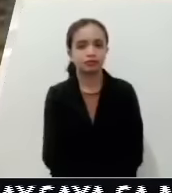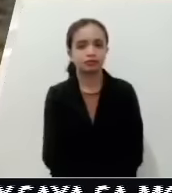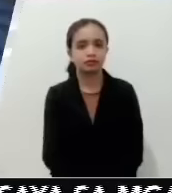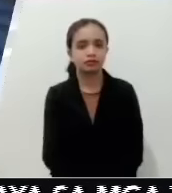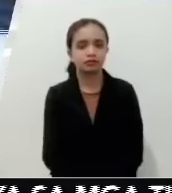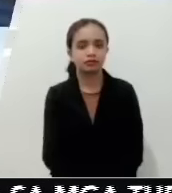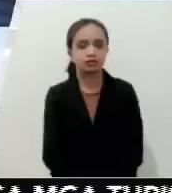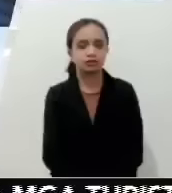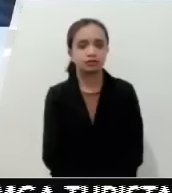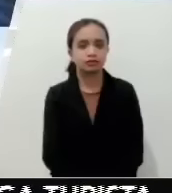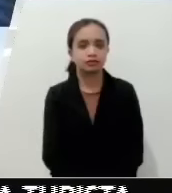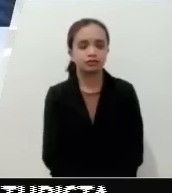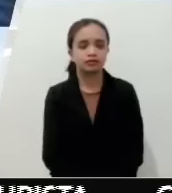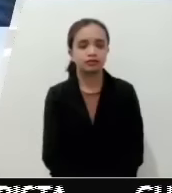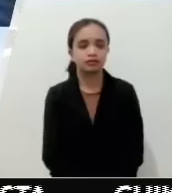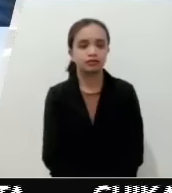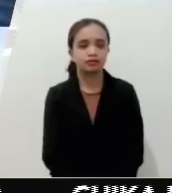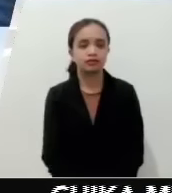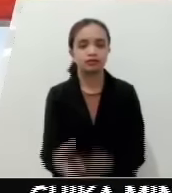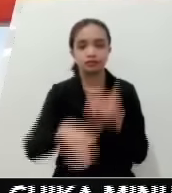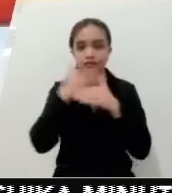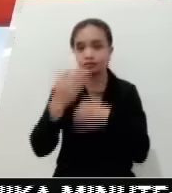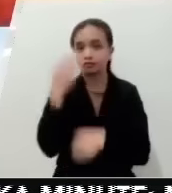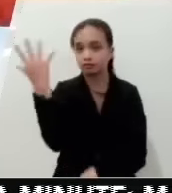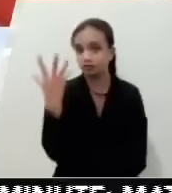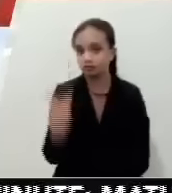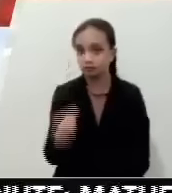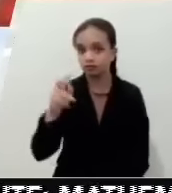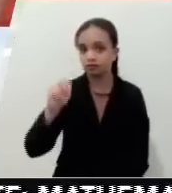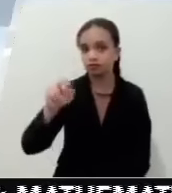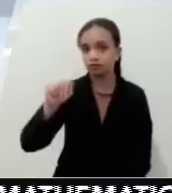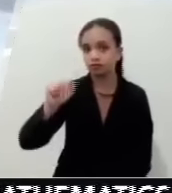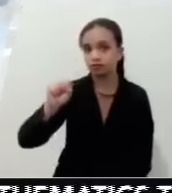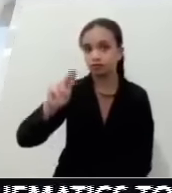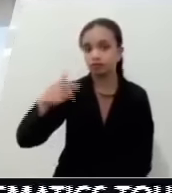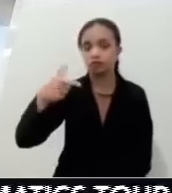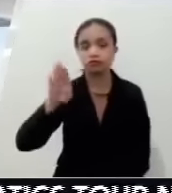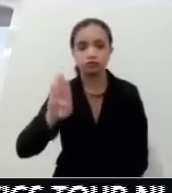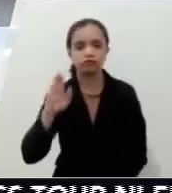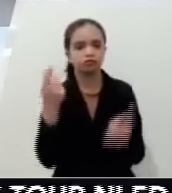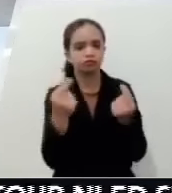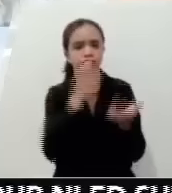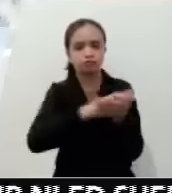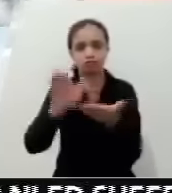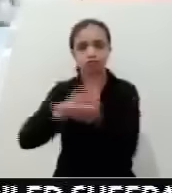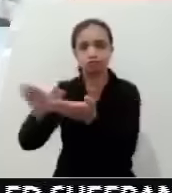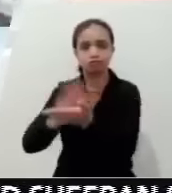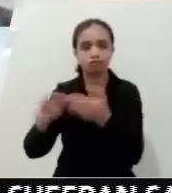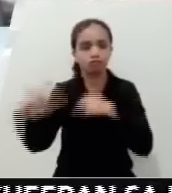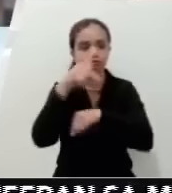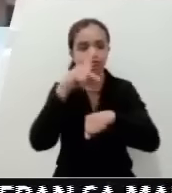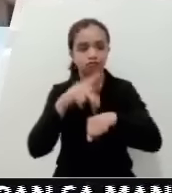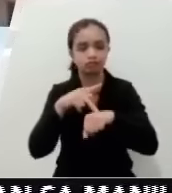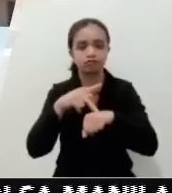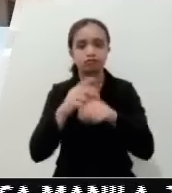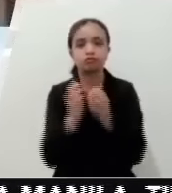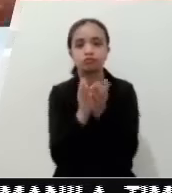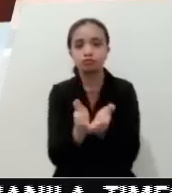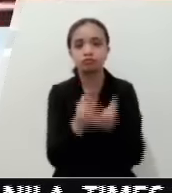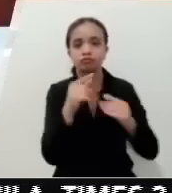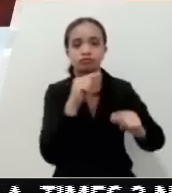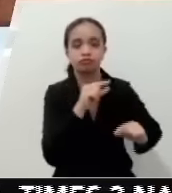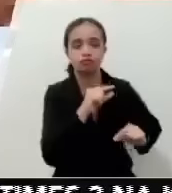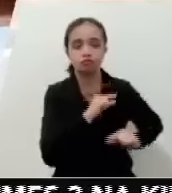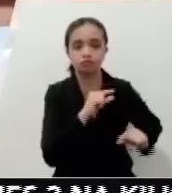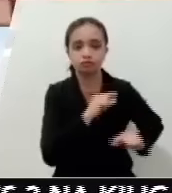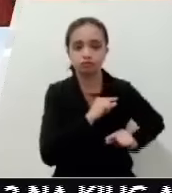lungsod Batangas naman ganito ang eksena sama-samang nilinis ng Philippine coast guard Southern Tagalog ang malabrigo lighthouse